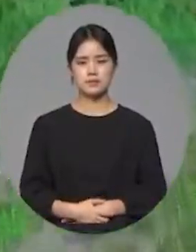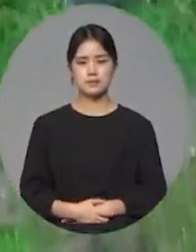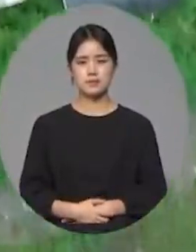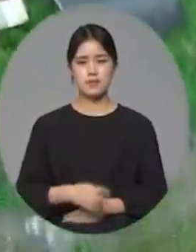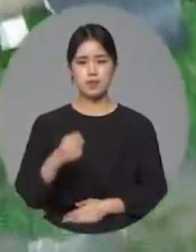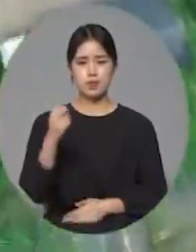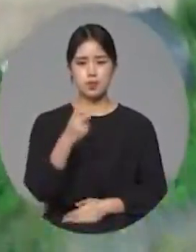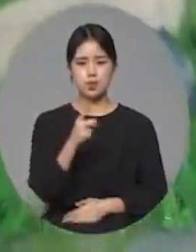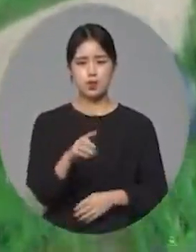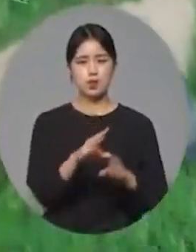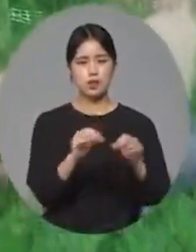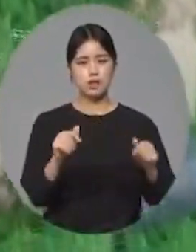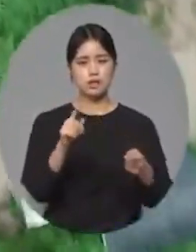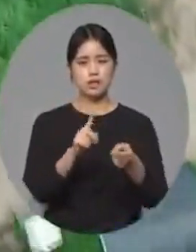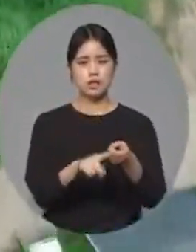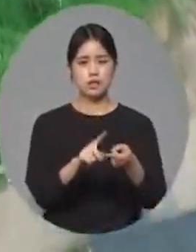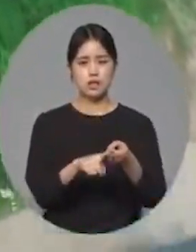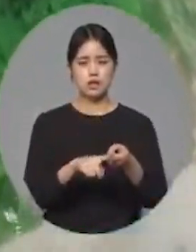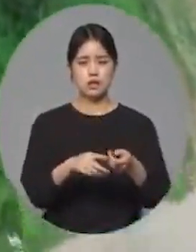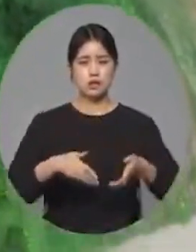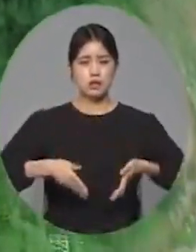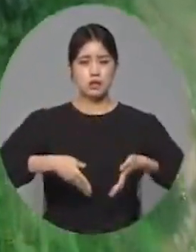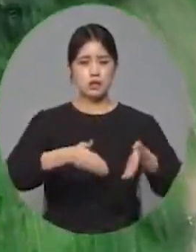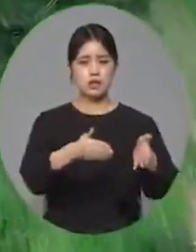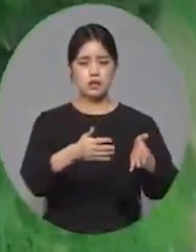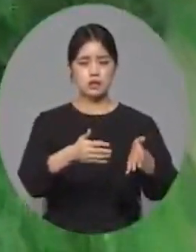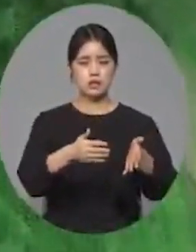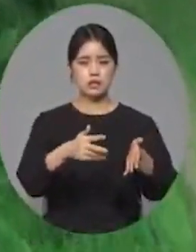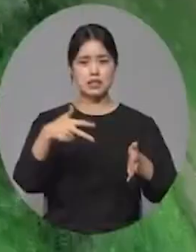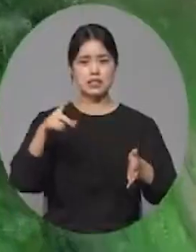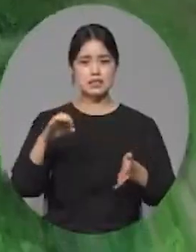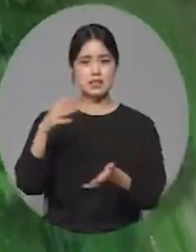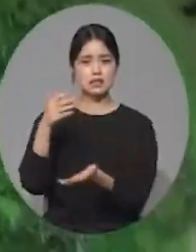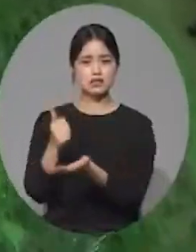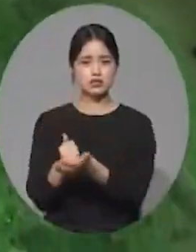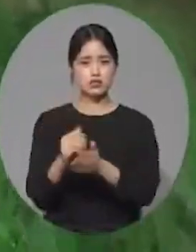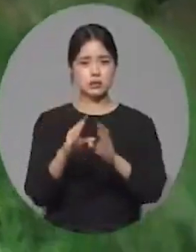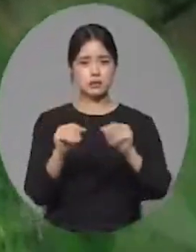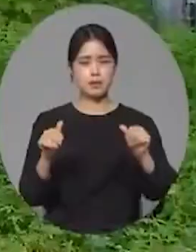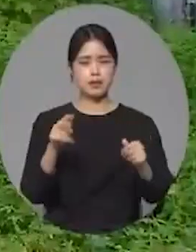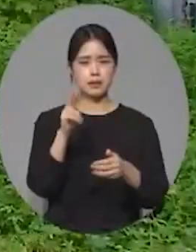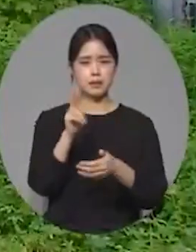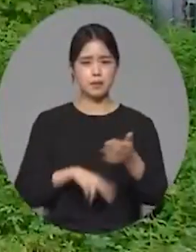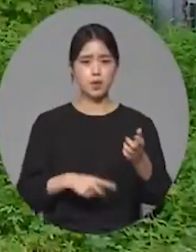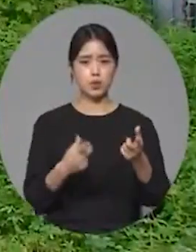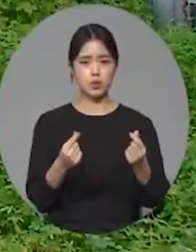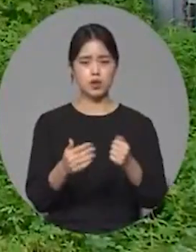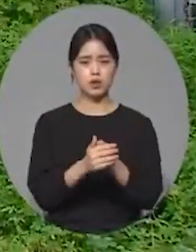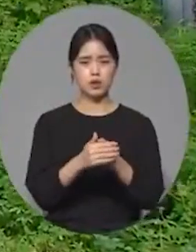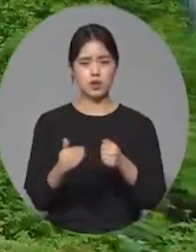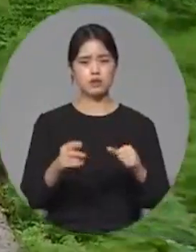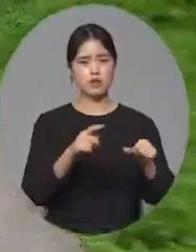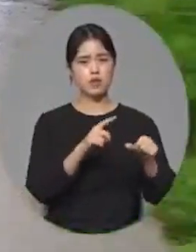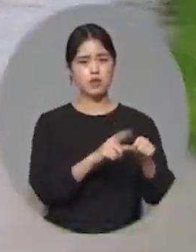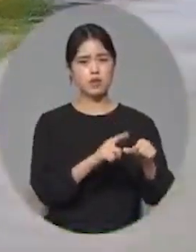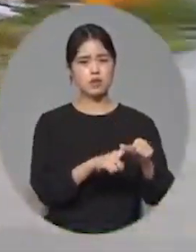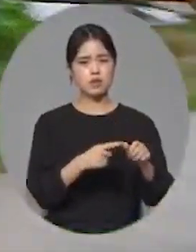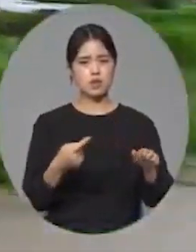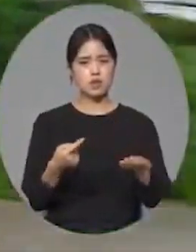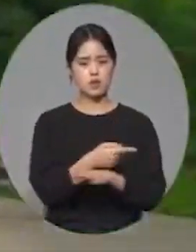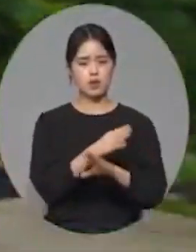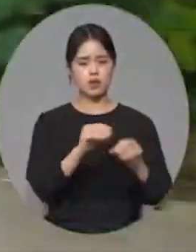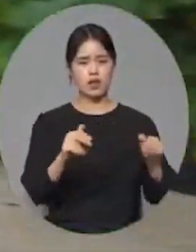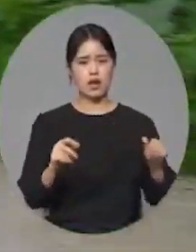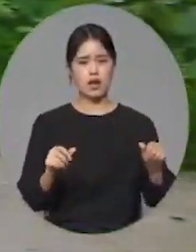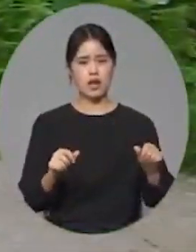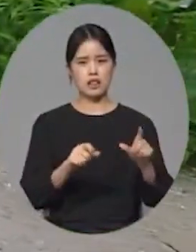더욱이 해당 토지의 주 진입로는 장군수에게 판 땅과 맞닿아 있어 A씨가 나머지 자신의 땅